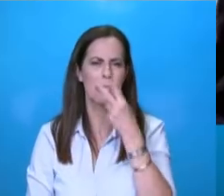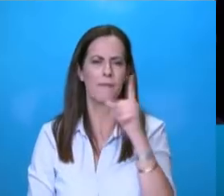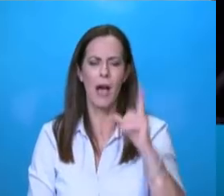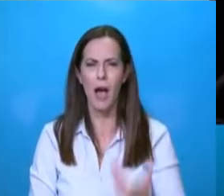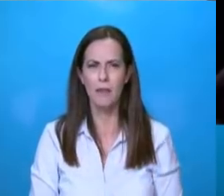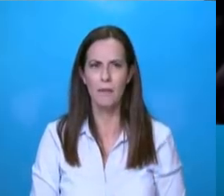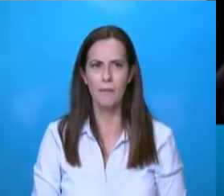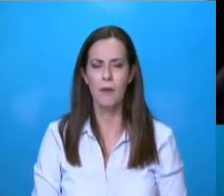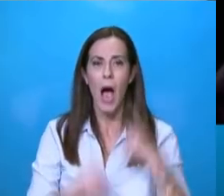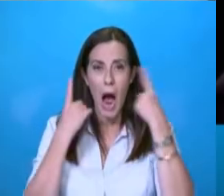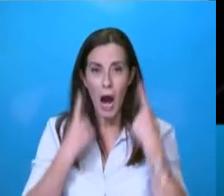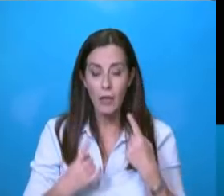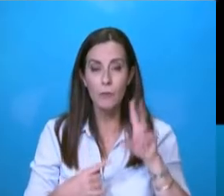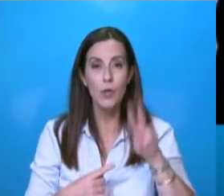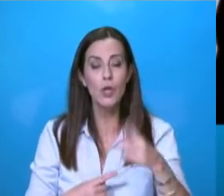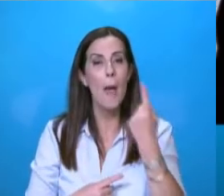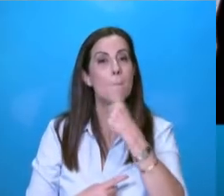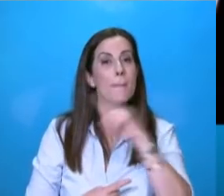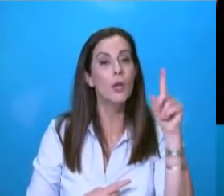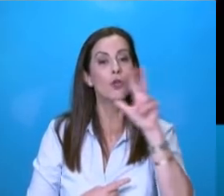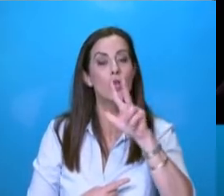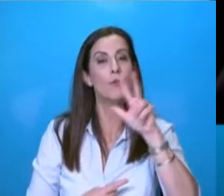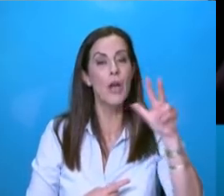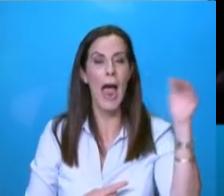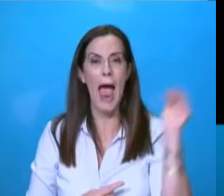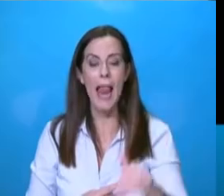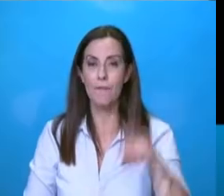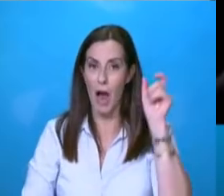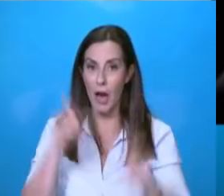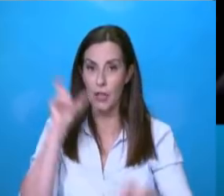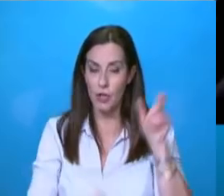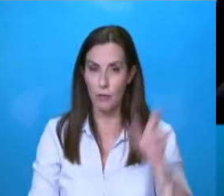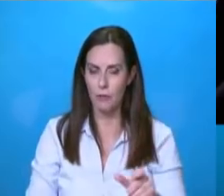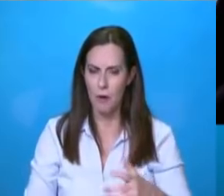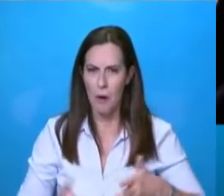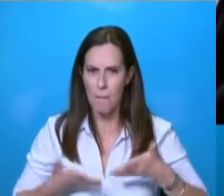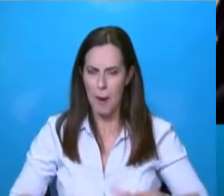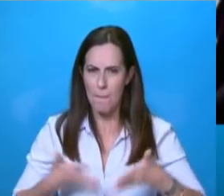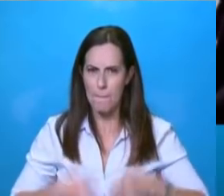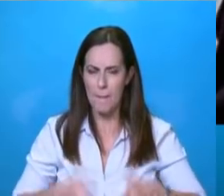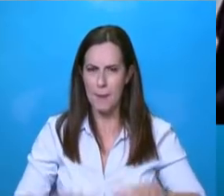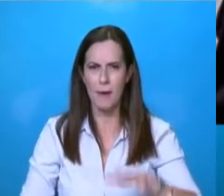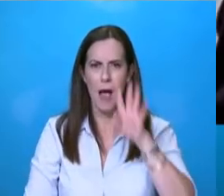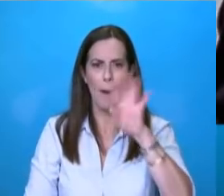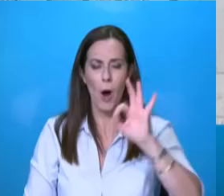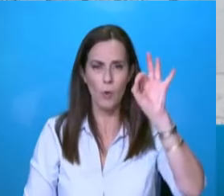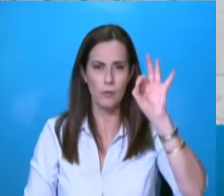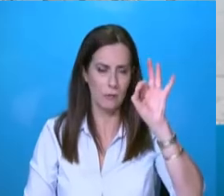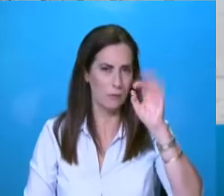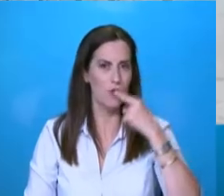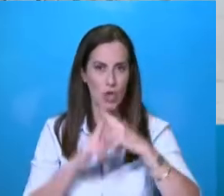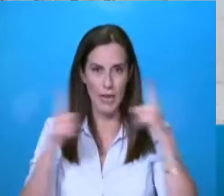21. אוכלוסיית החרדים עונה כיום 1,033,000 נפש, בקצב הגידול בה כ-4.5%